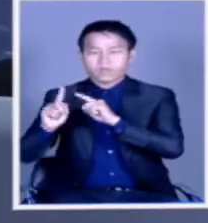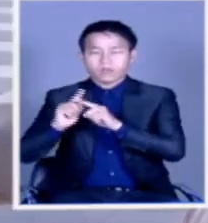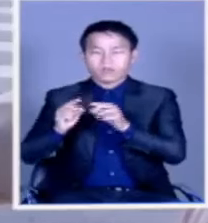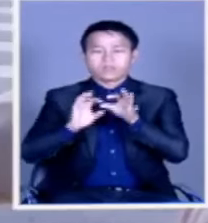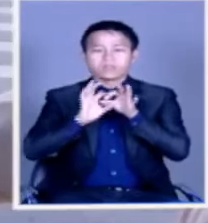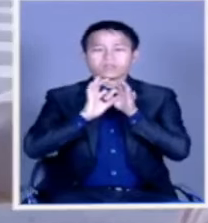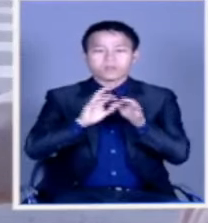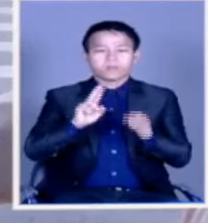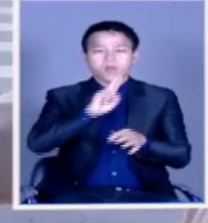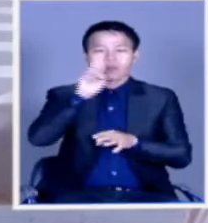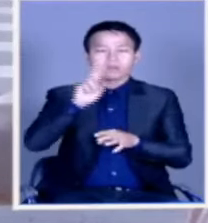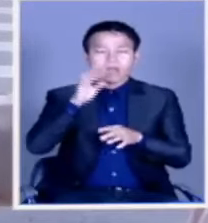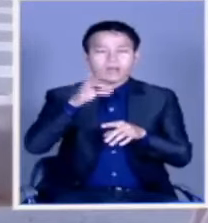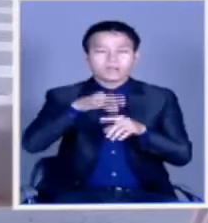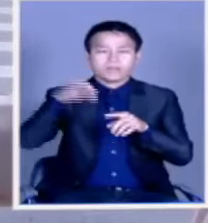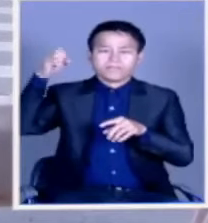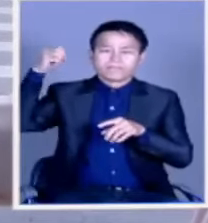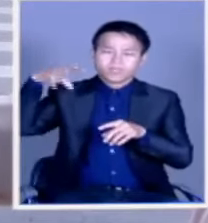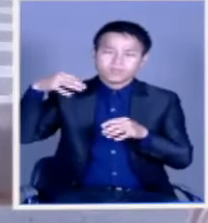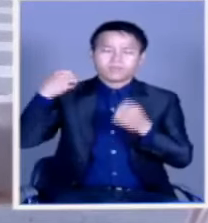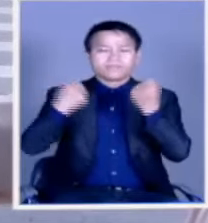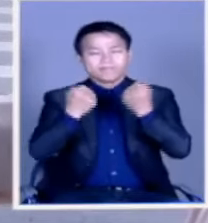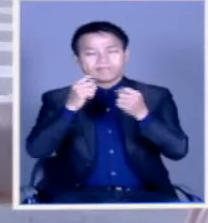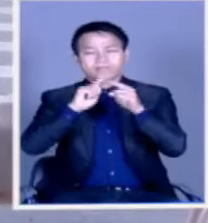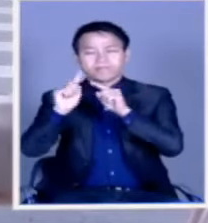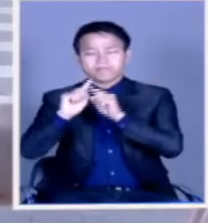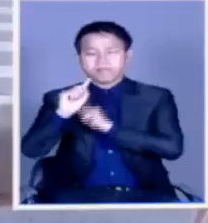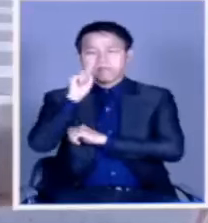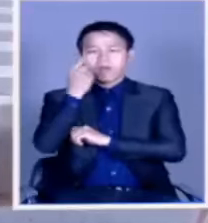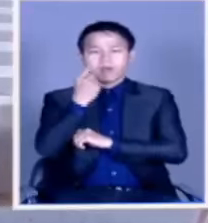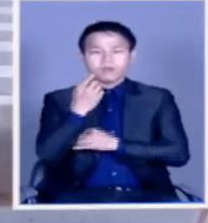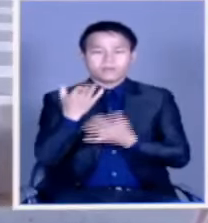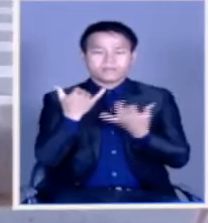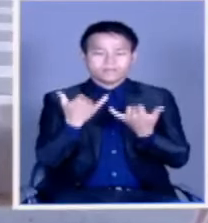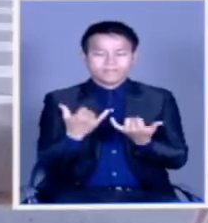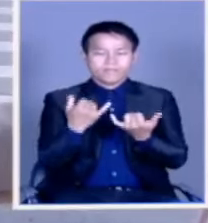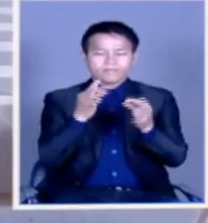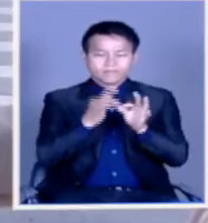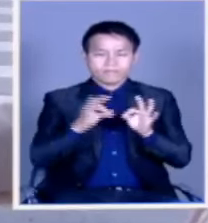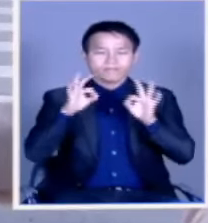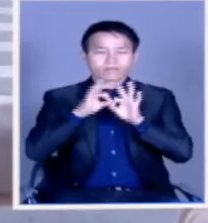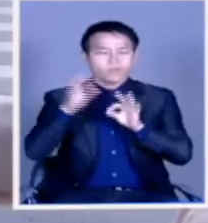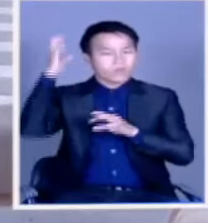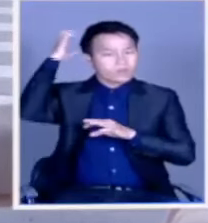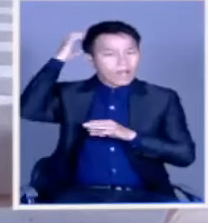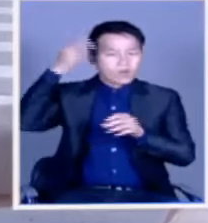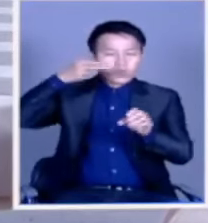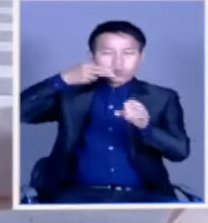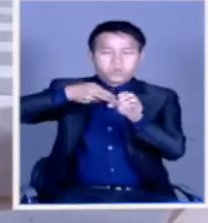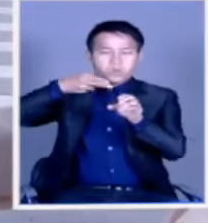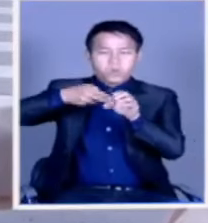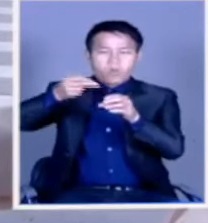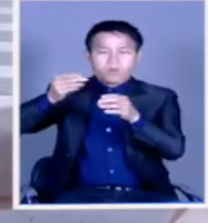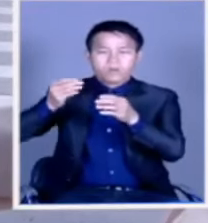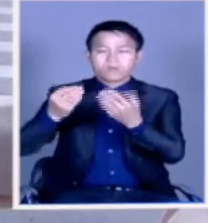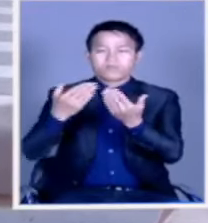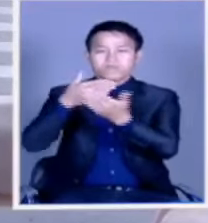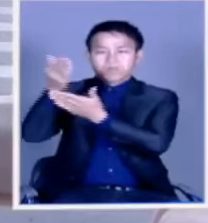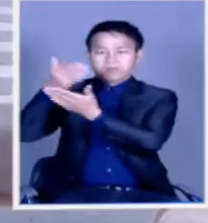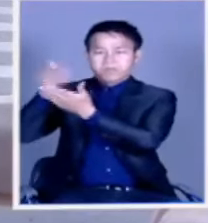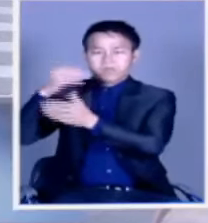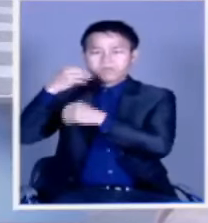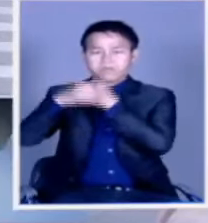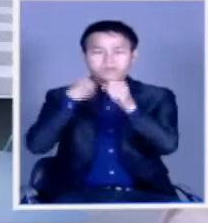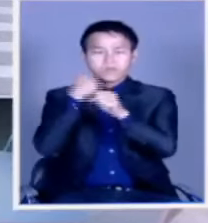หม ่ปัญหาหลักๆของพวกเขาก็แม่นลาวเฮานี่เป็นประเทศที่ว่านำเข้าน้ำมันเชื้อไฟจากต่างประเทศเนาะแล้วก็แต่ละปี